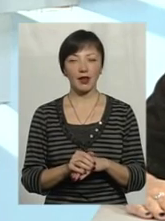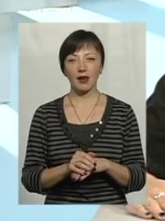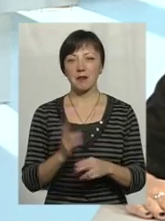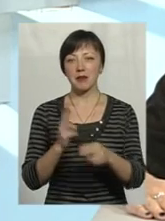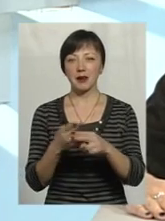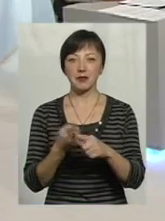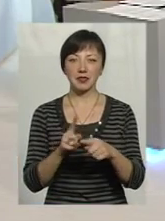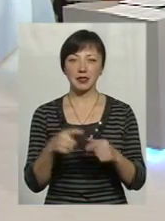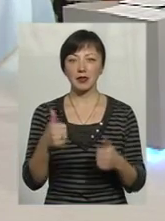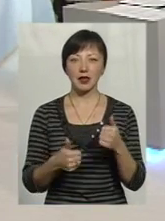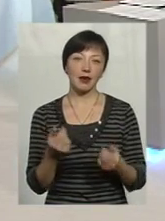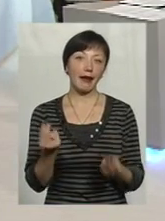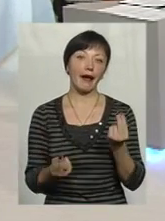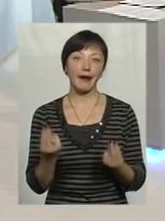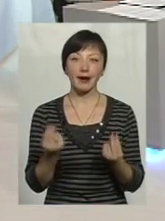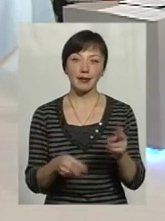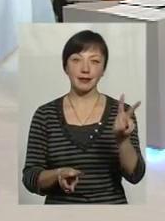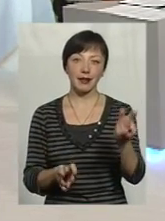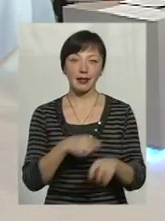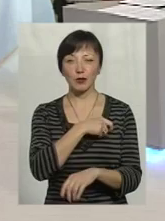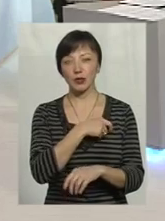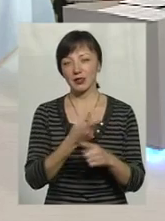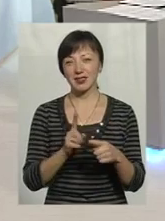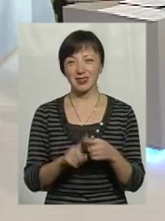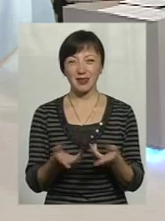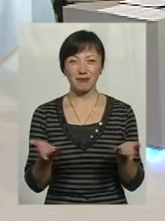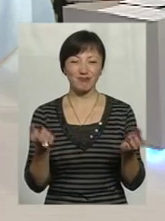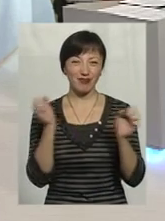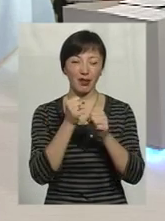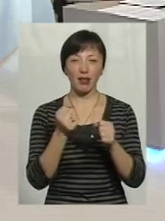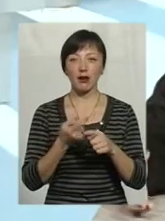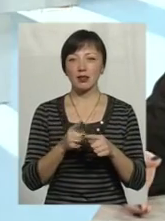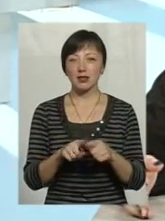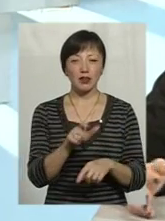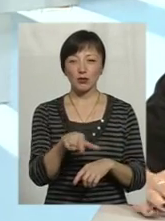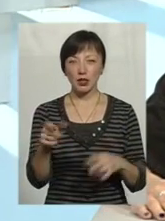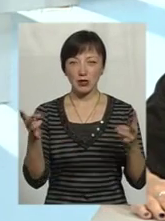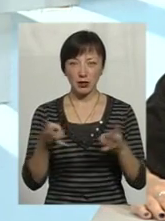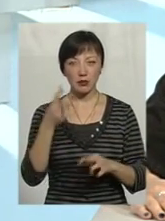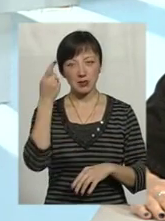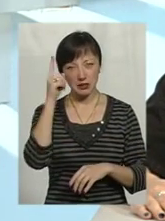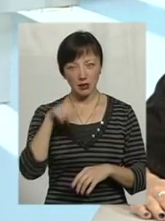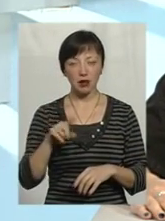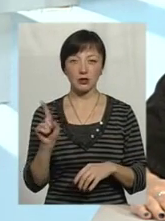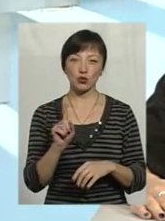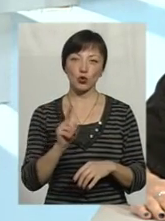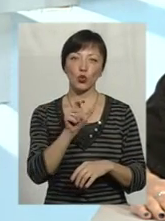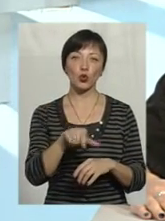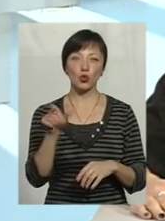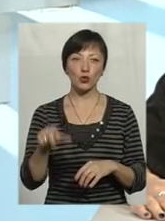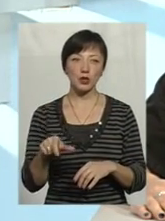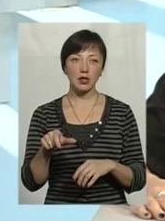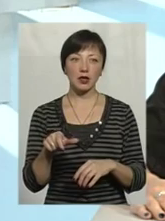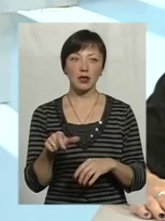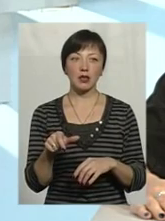змагання. Такі але, собі ігри так, депутатів. Так, але це банально, і для людей, мені здається, такі речі потрібно знати, що люди